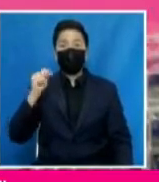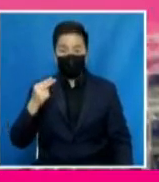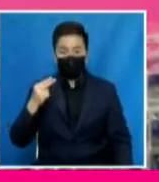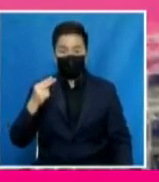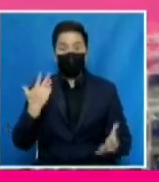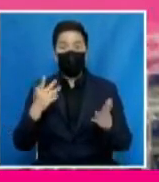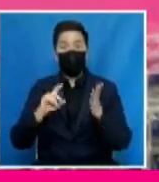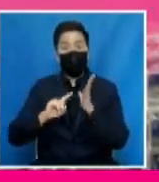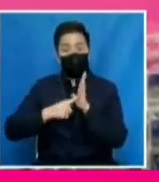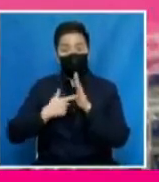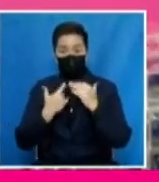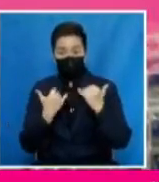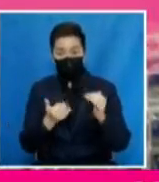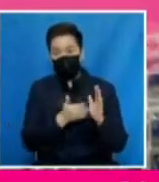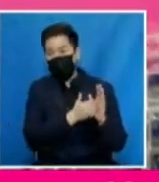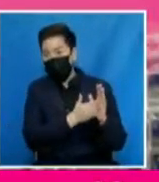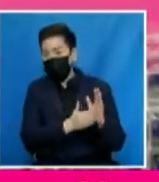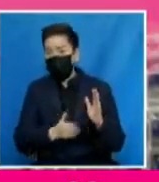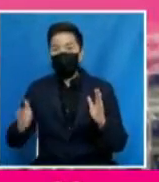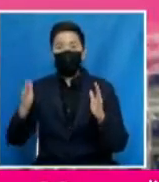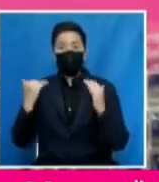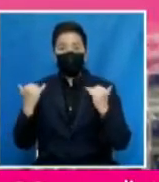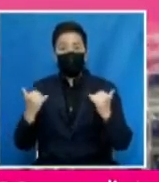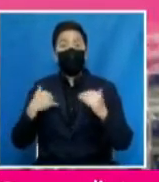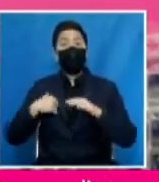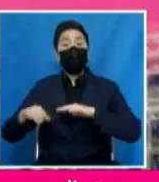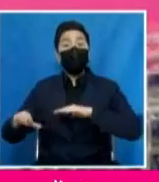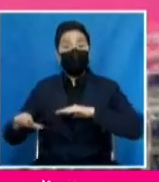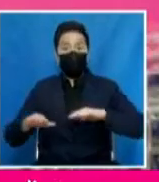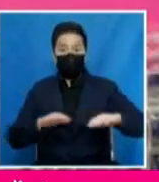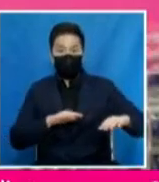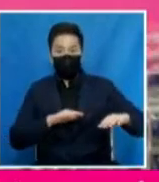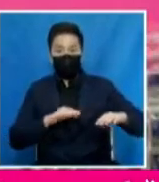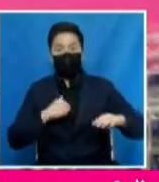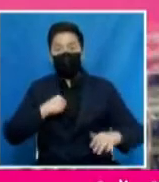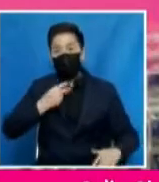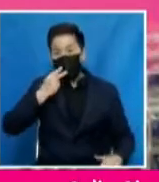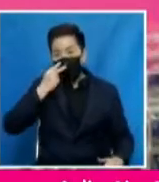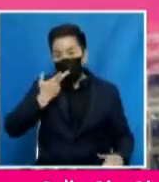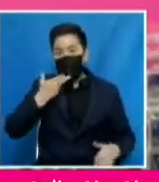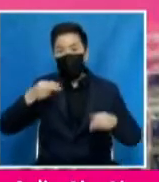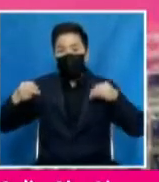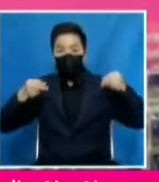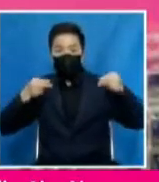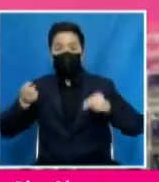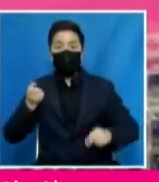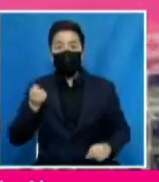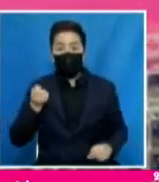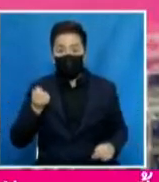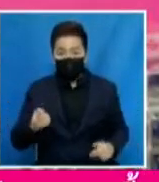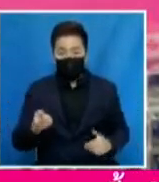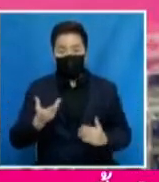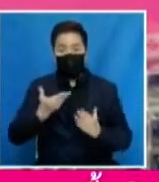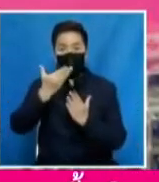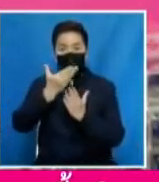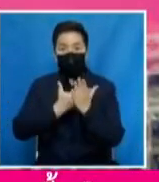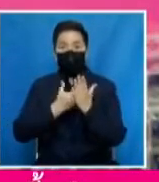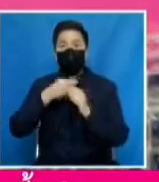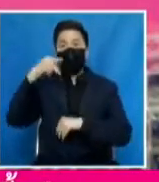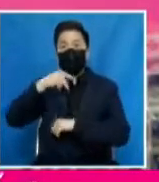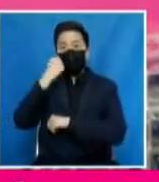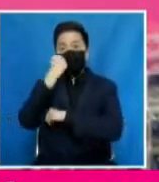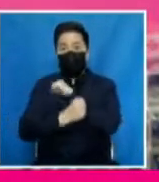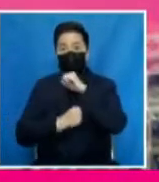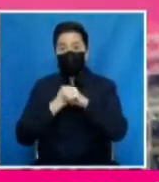www.gsb.or.th ตั้งแต่วันนี้เป็นต้นไปค่ะส่วนตอนนี้พร้อมแล้วนะคะขอเชิญรับชมการถ่ายทอดสดการออกรางวัลสลากออมสินพิเศษ1